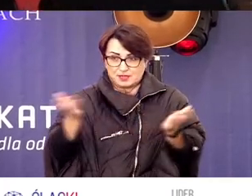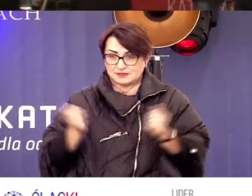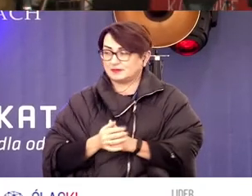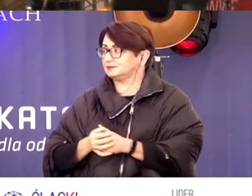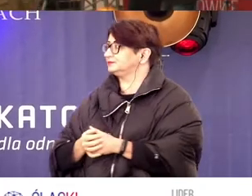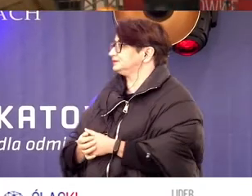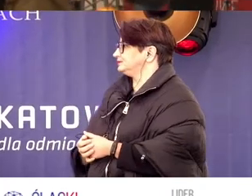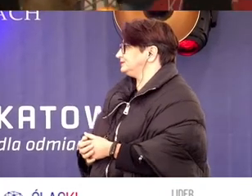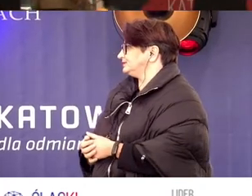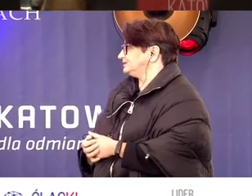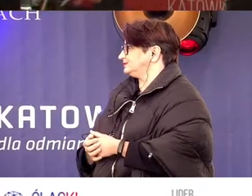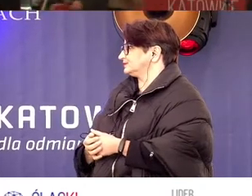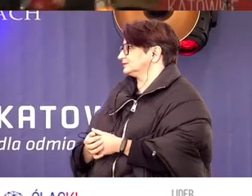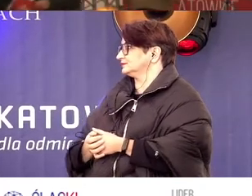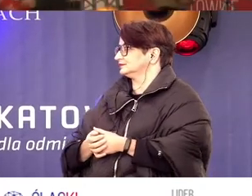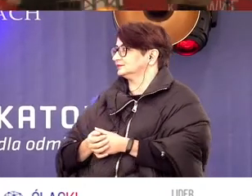Państwa.